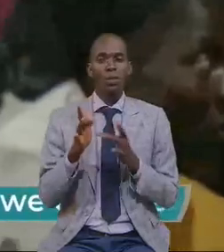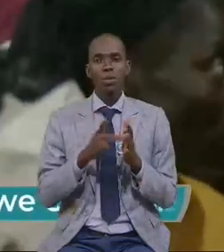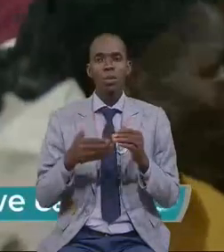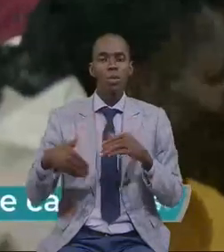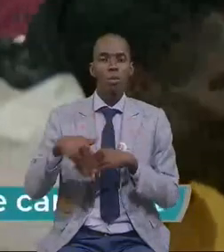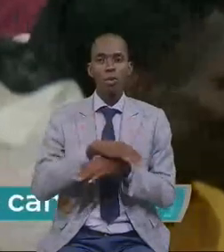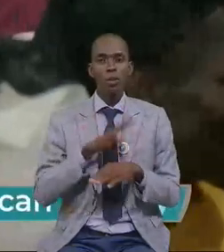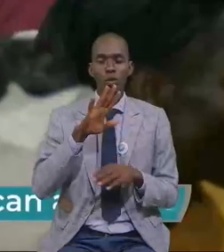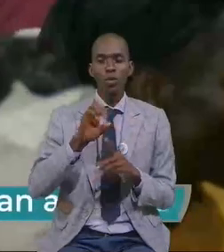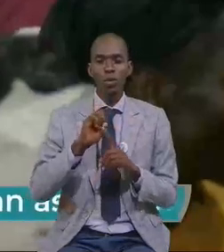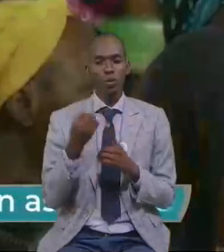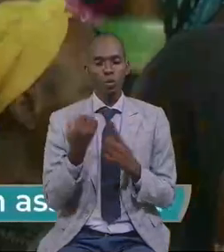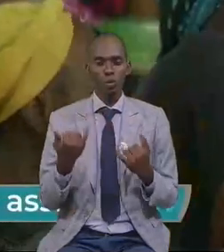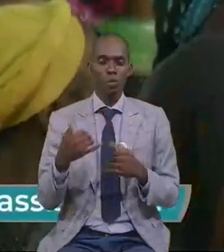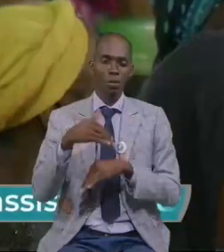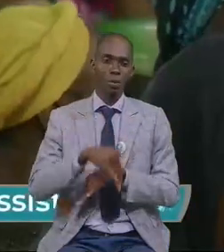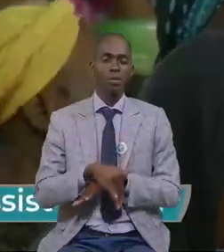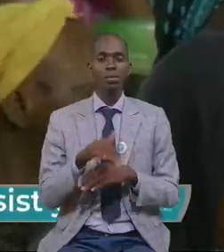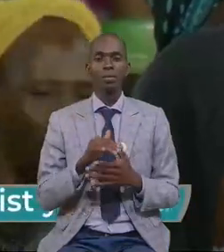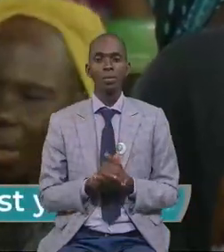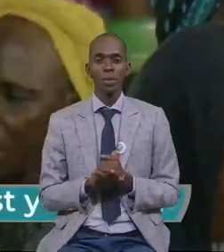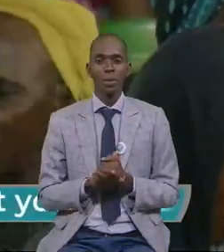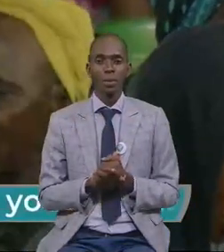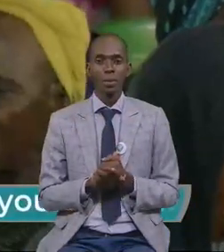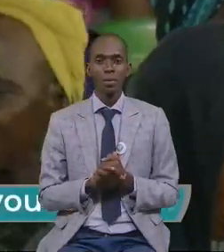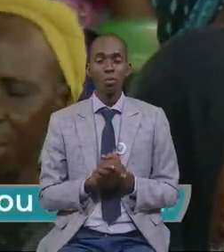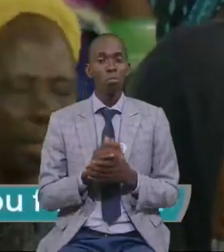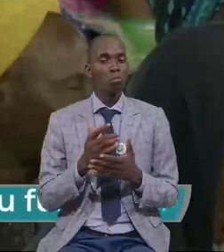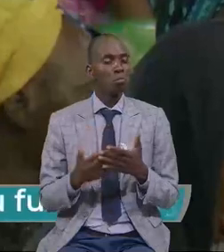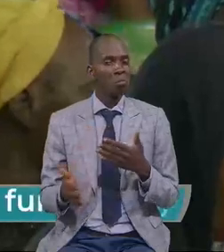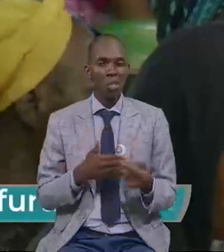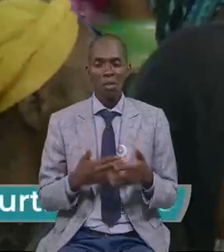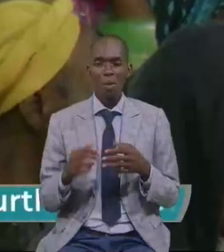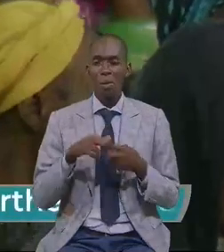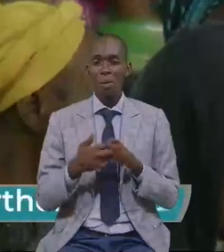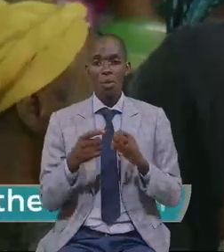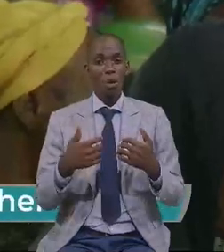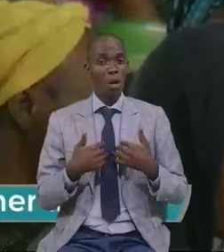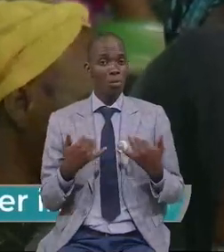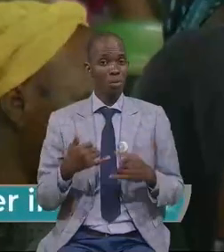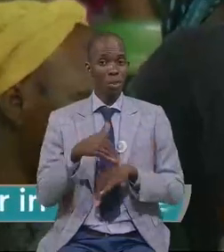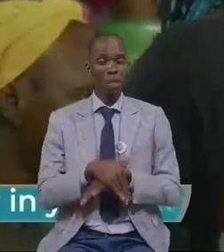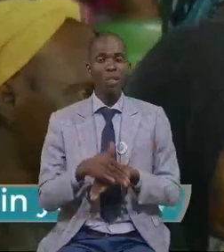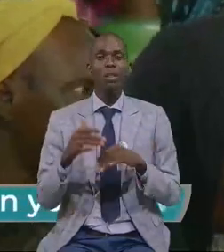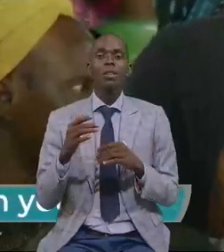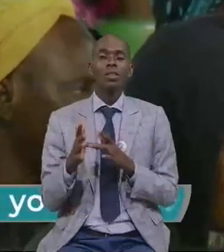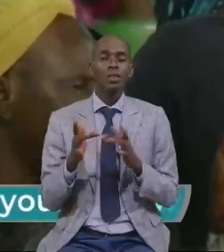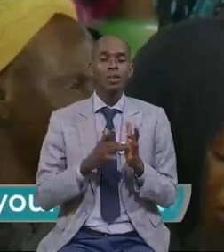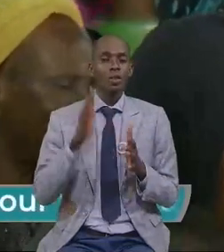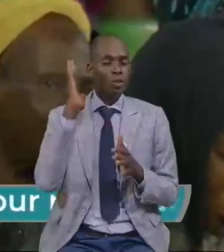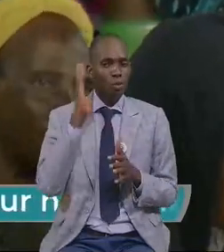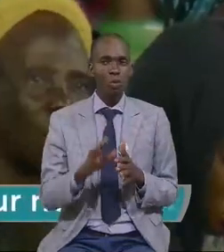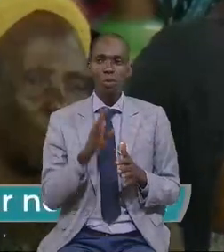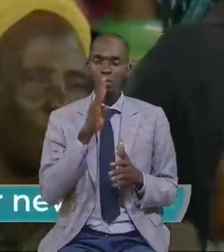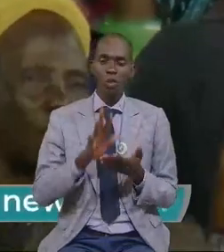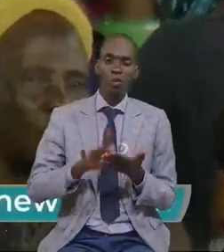Seigneur va glorifier Jésus dans vos circonstances ce soir. Quels que soient les défis dans votre vie, Jésus